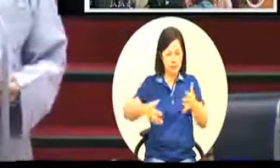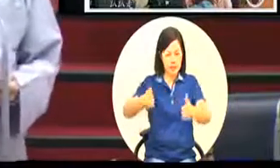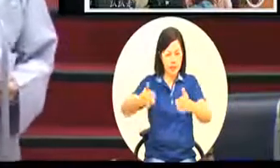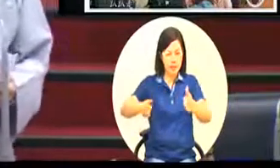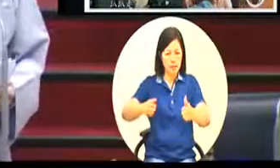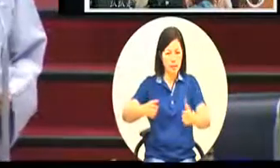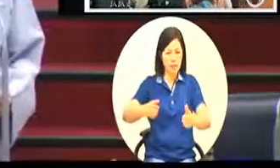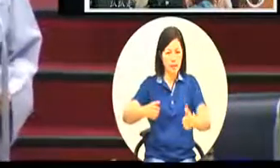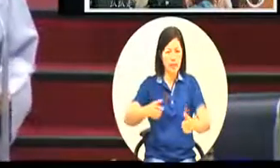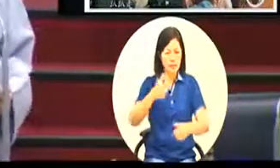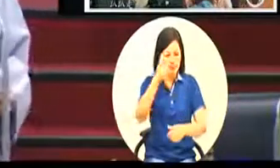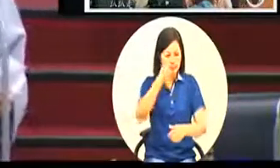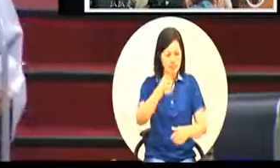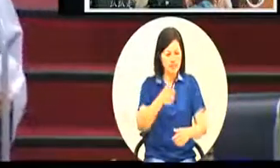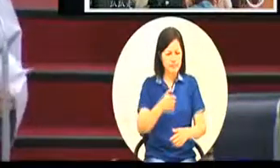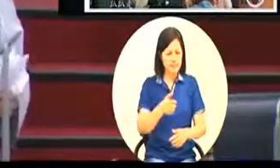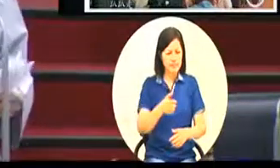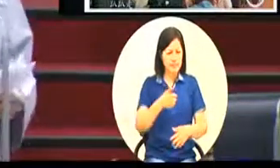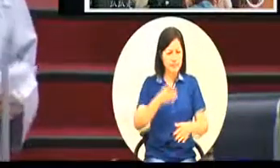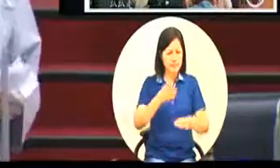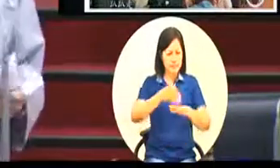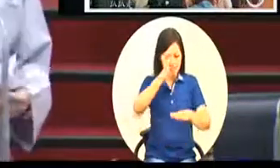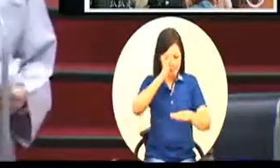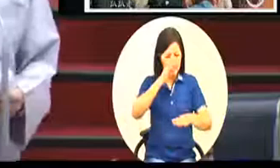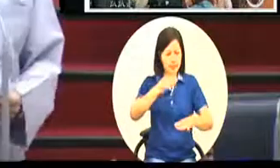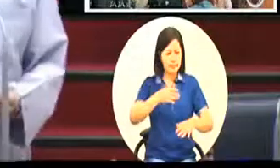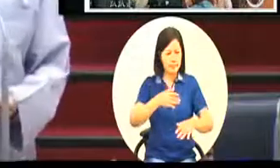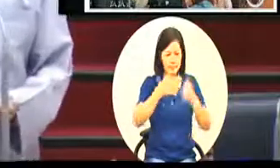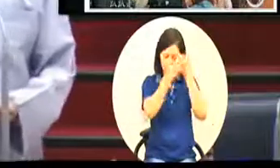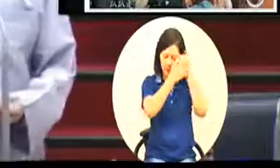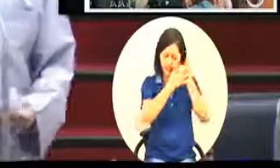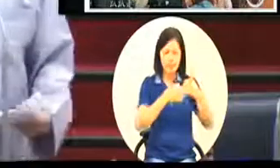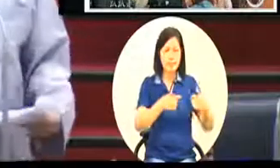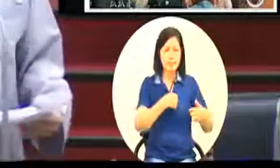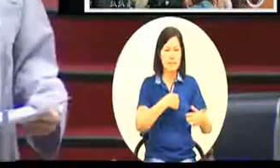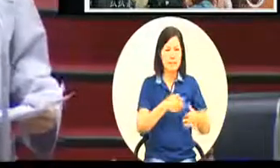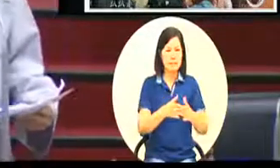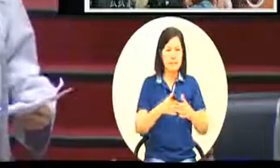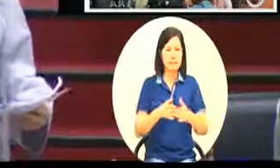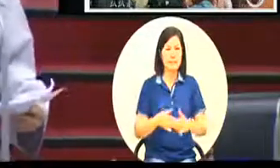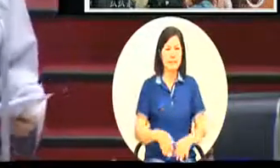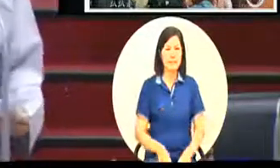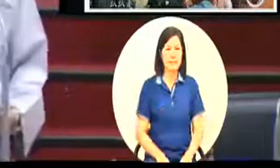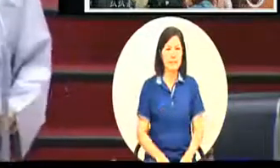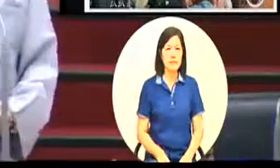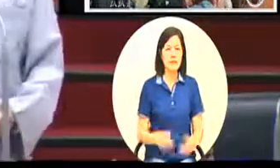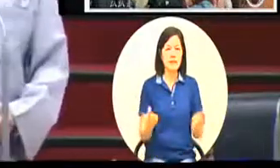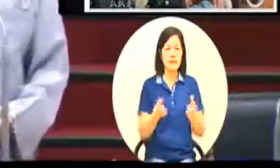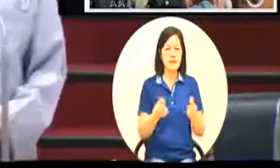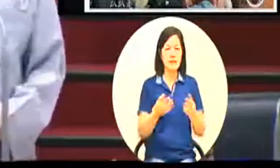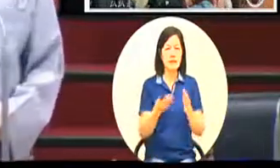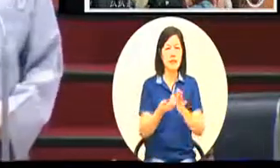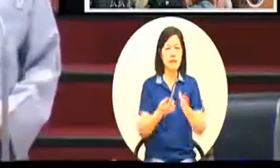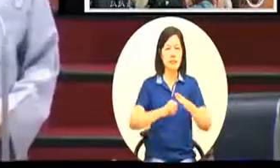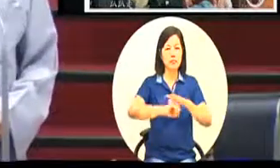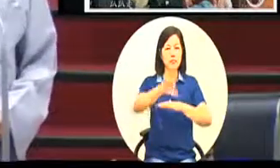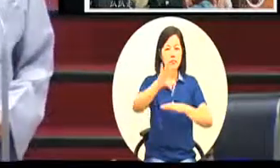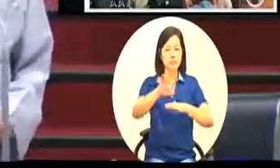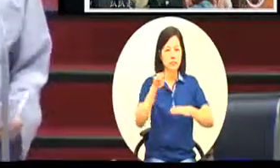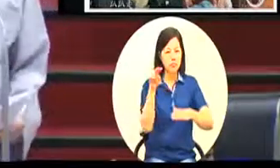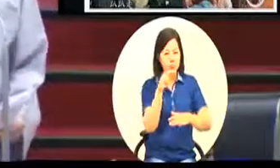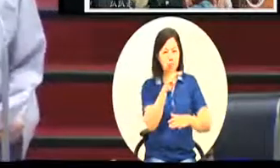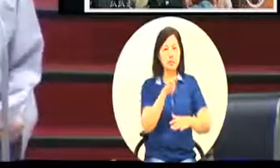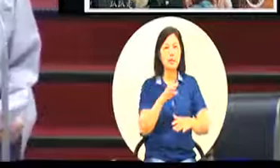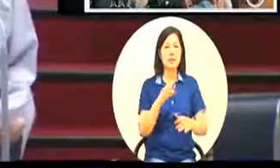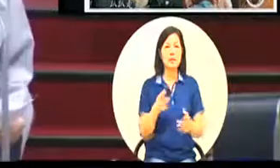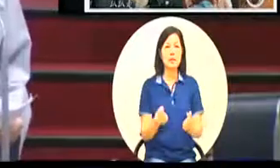啦。因为九个怪啊，迄粒角伊，那是我拄只放伊个大予咱听嘛，吼。其